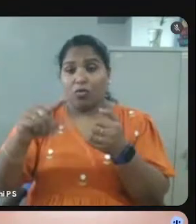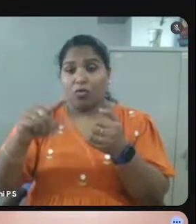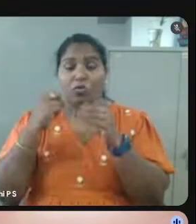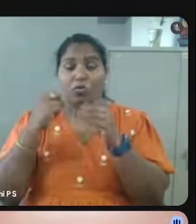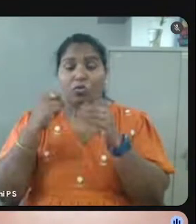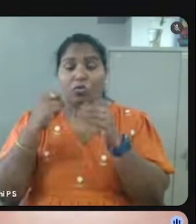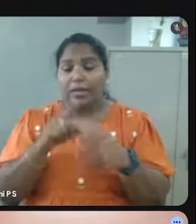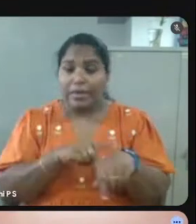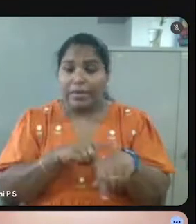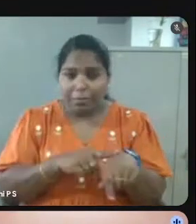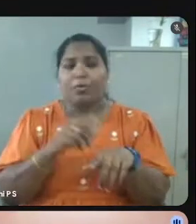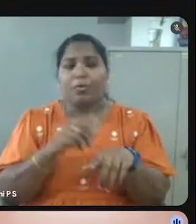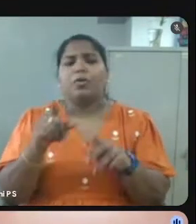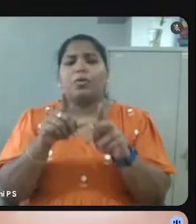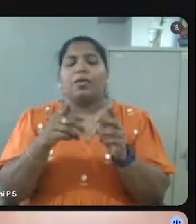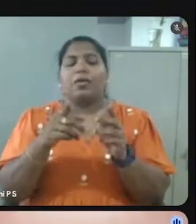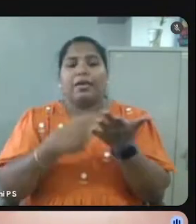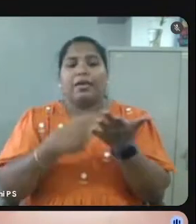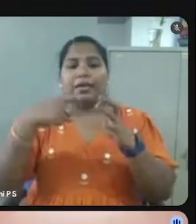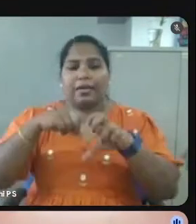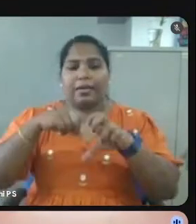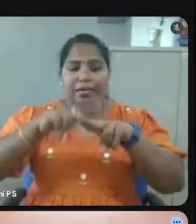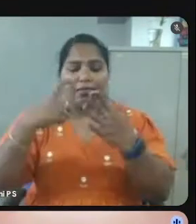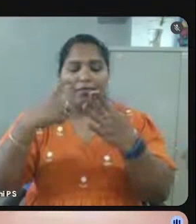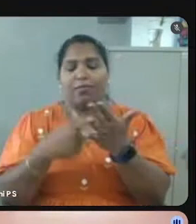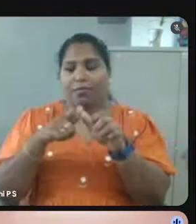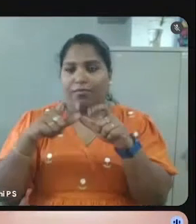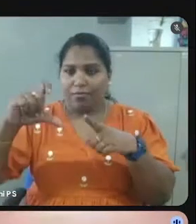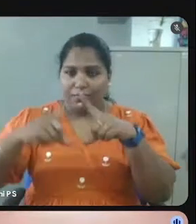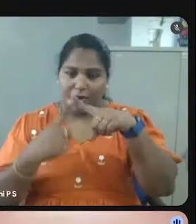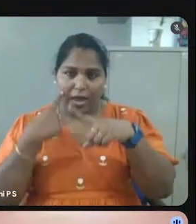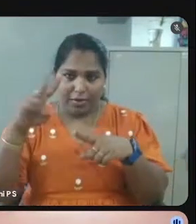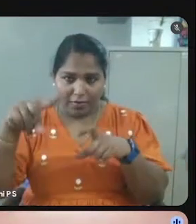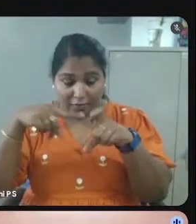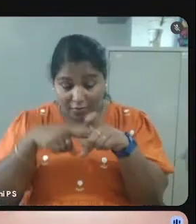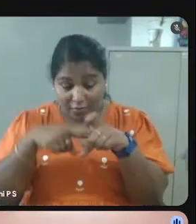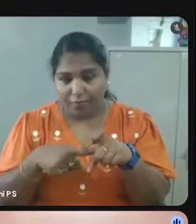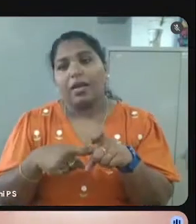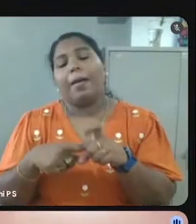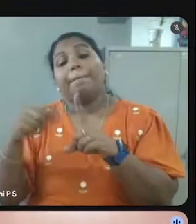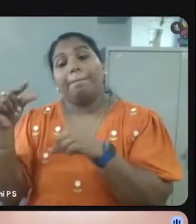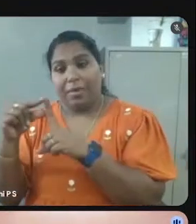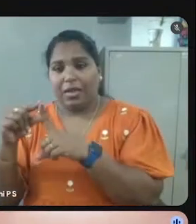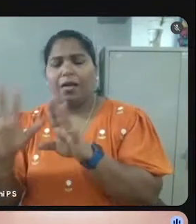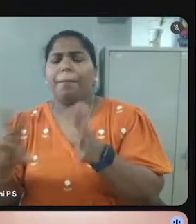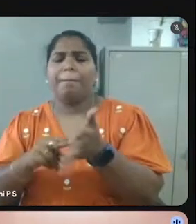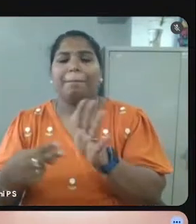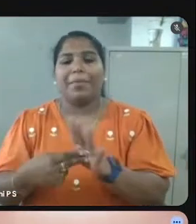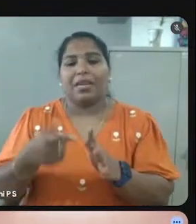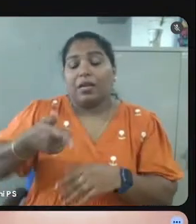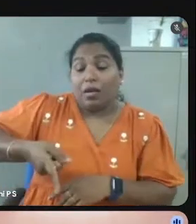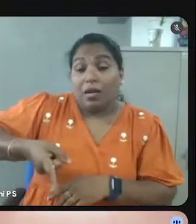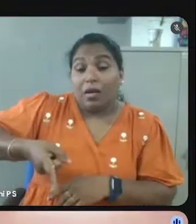ഒരു കാര്യമുണ്ട്. ഈ സ്റ്റേജിൽ ആണുങ്ങൾ പിന്നെ രണ്ടാമത്തെ സെക്ഷുവൽ ആക്ടിവിറ്റിക്ക് എത്തിപ്പോകാൻ